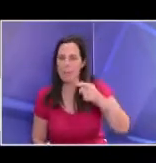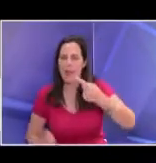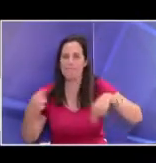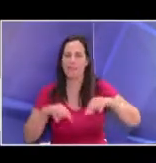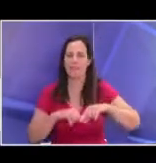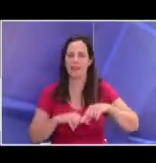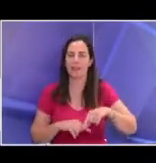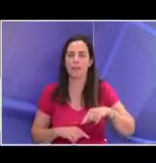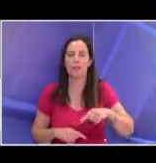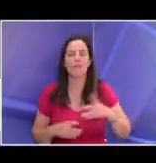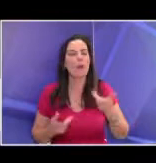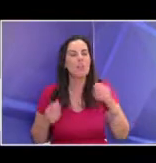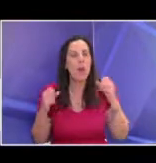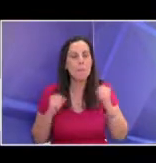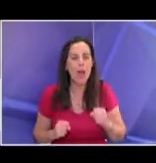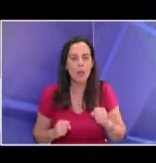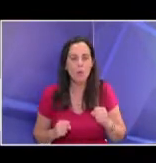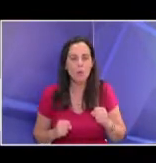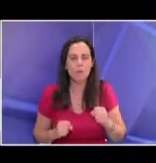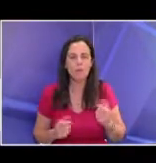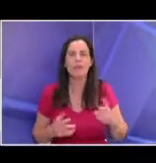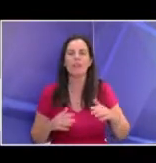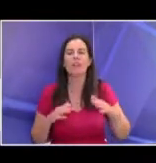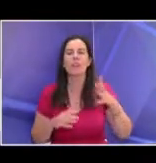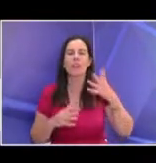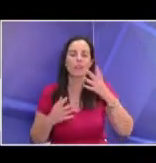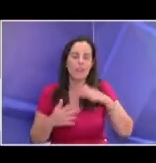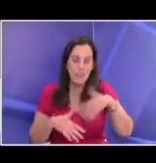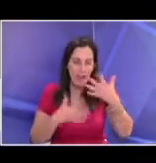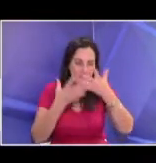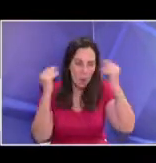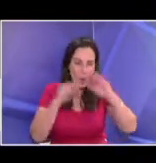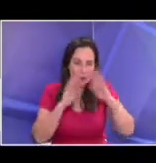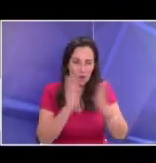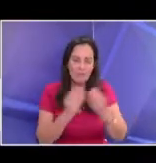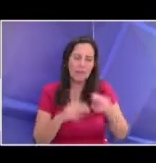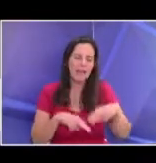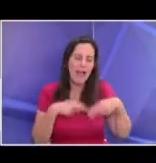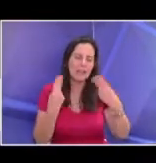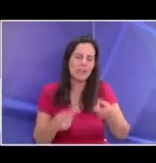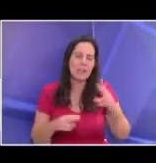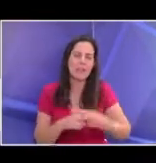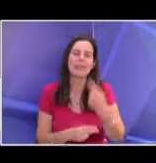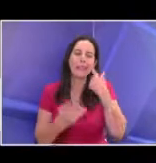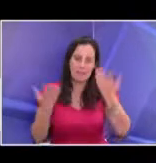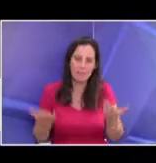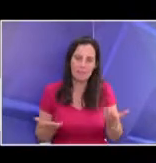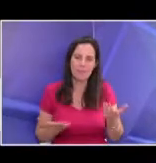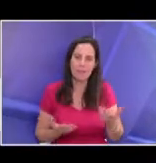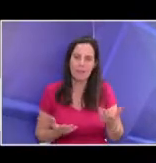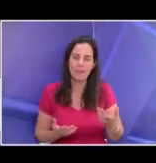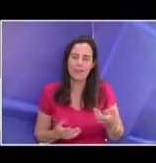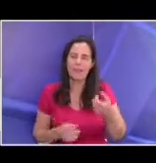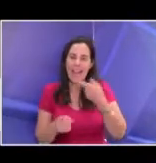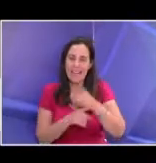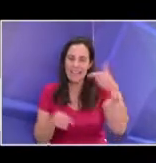שם, ואין צל של ספק. הם צריכים את הכסף. בדיוק, כשתשכח הסערה, דברים יחזרו, כי תראה, להתעלל